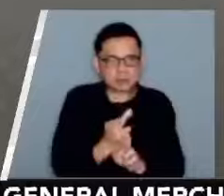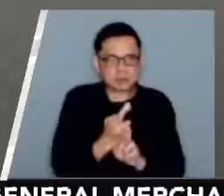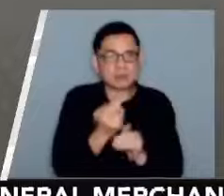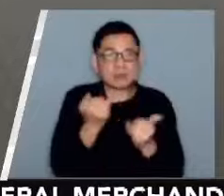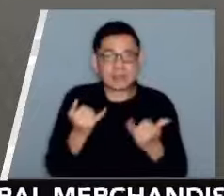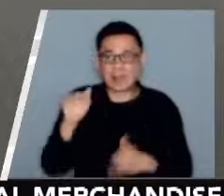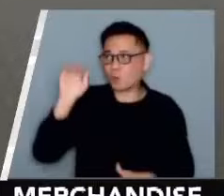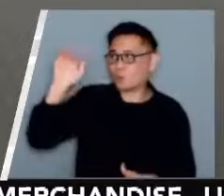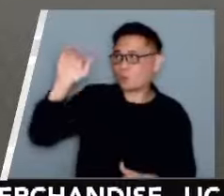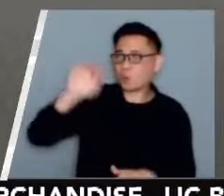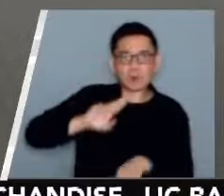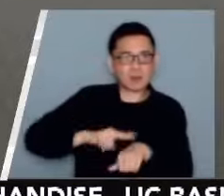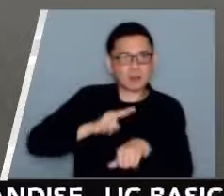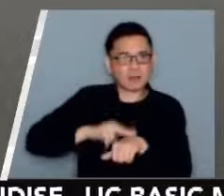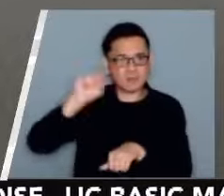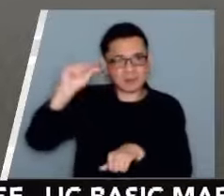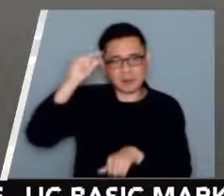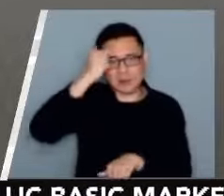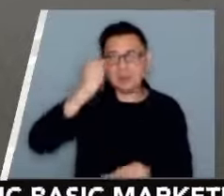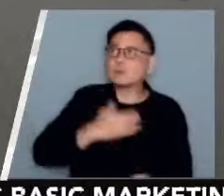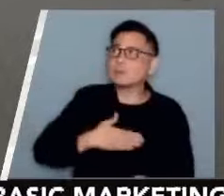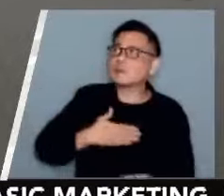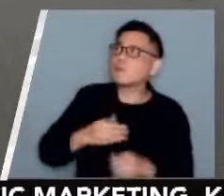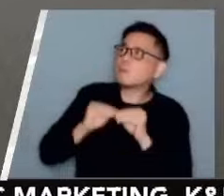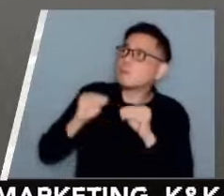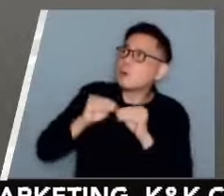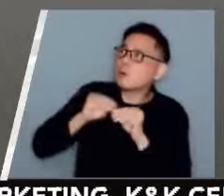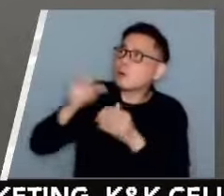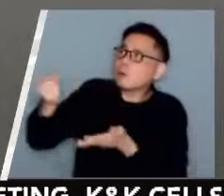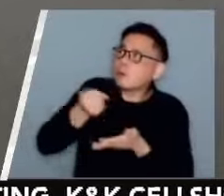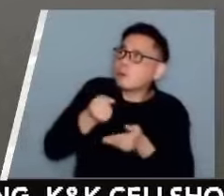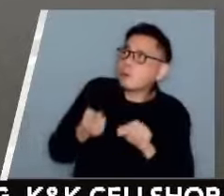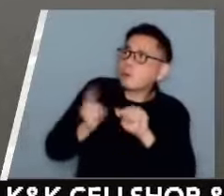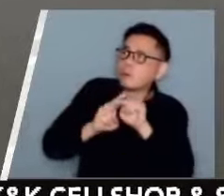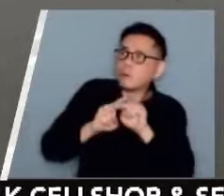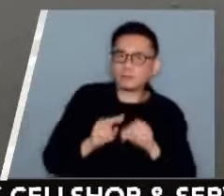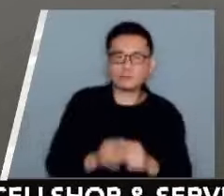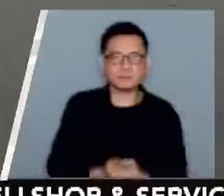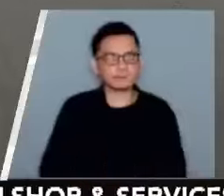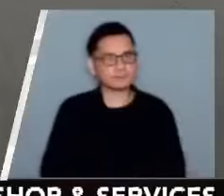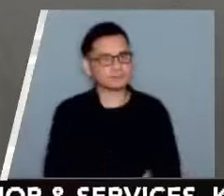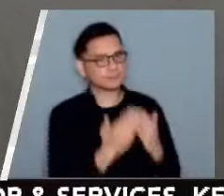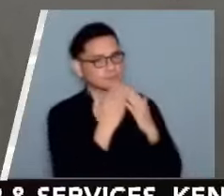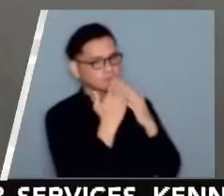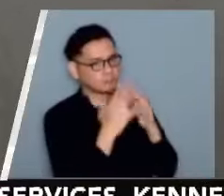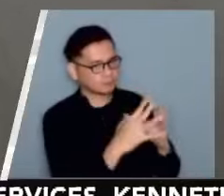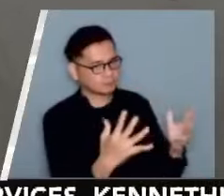additional na calamity fund Igan Maraming salamat Jonathan Andal